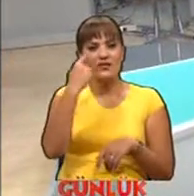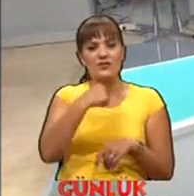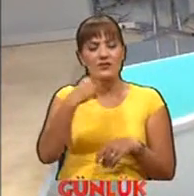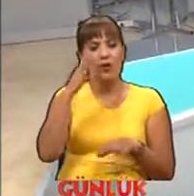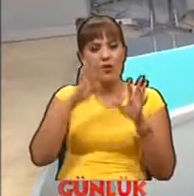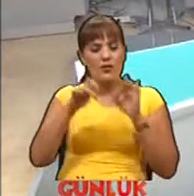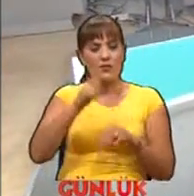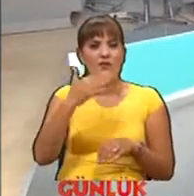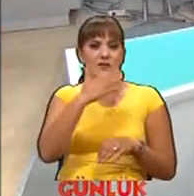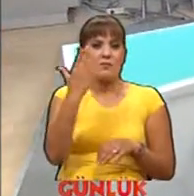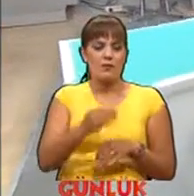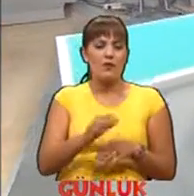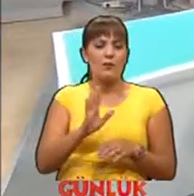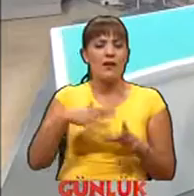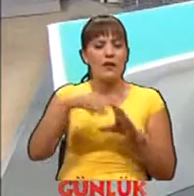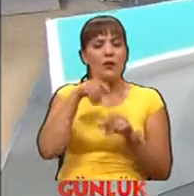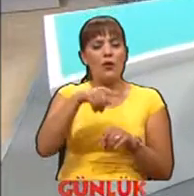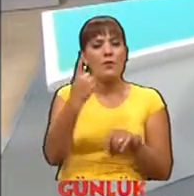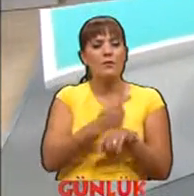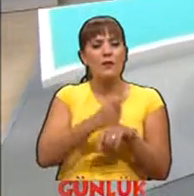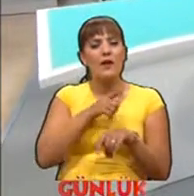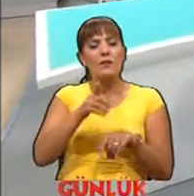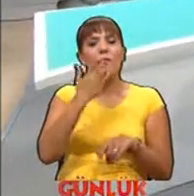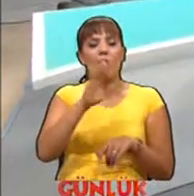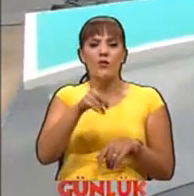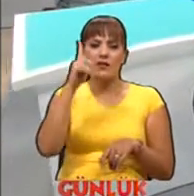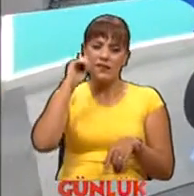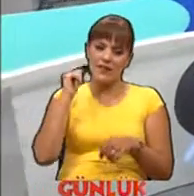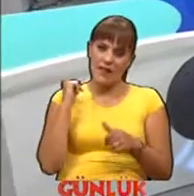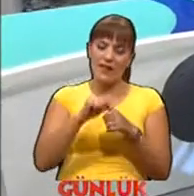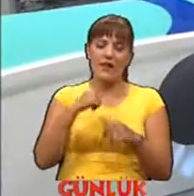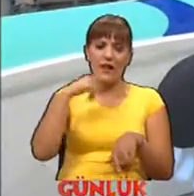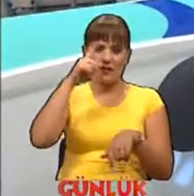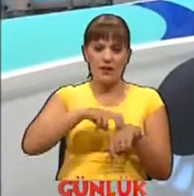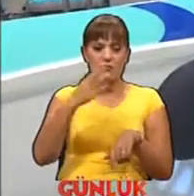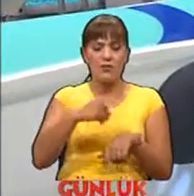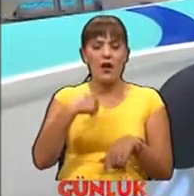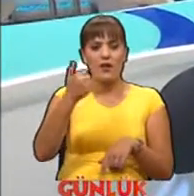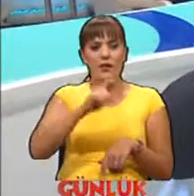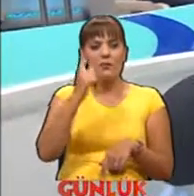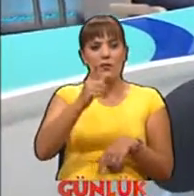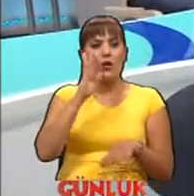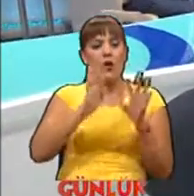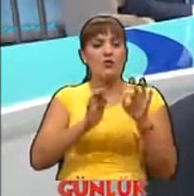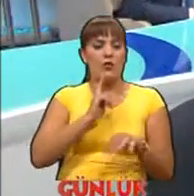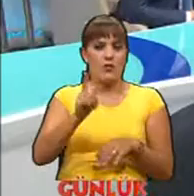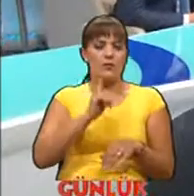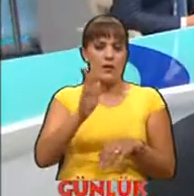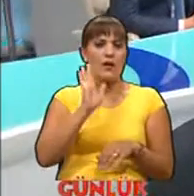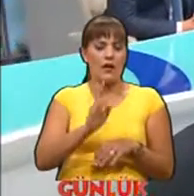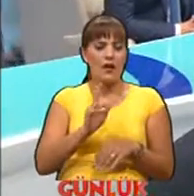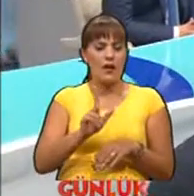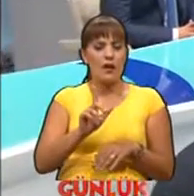etme zaten fırsatımız oluyor. Ama işte hani genelde öyle bir eğilimimiz yok. Onu da tekrar hatırlatmış olalım. 6 ayda bir kontrole geleceğiz. 6 ayda bir muhakkak kontrol etmek